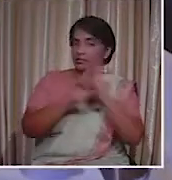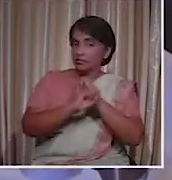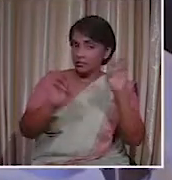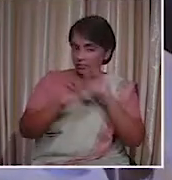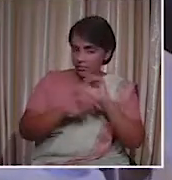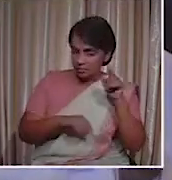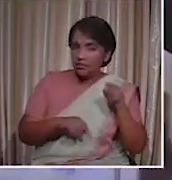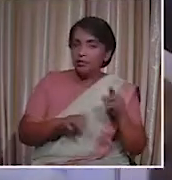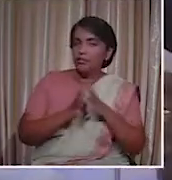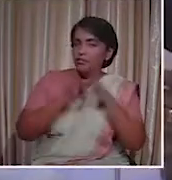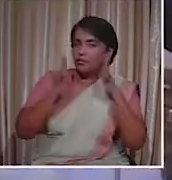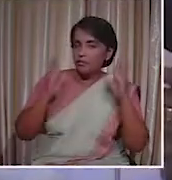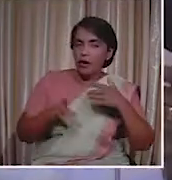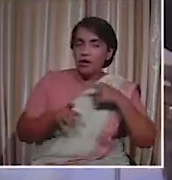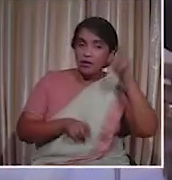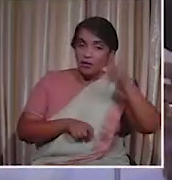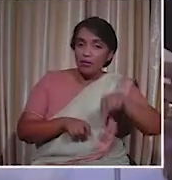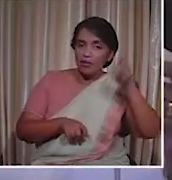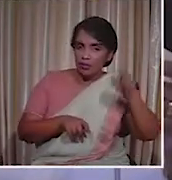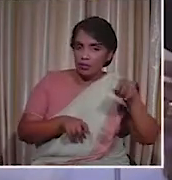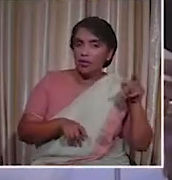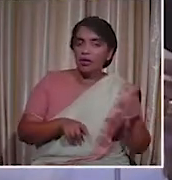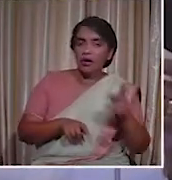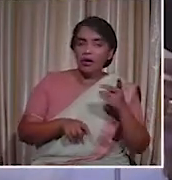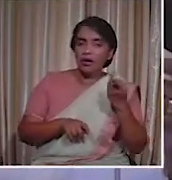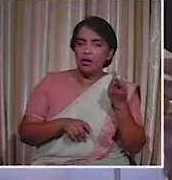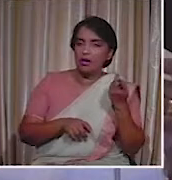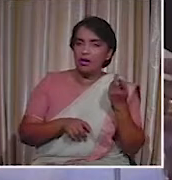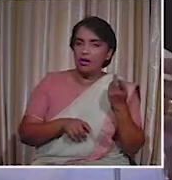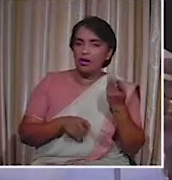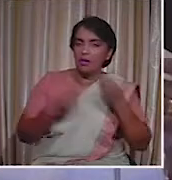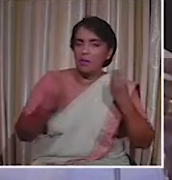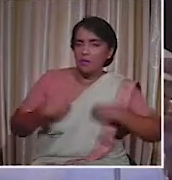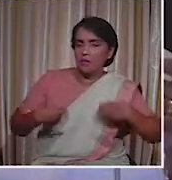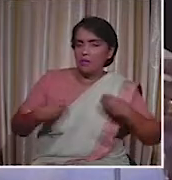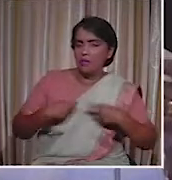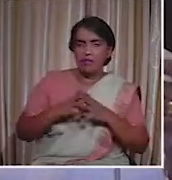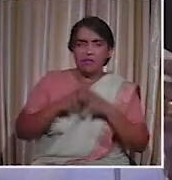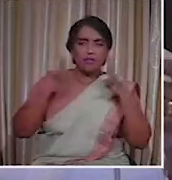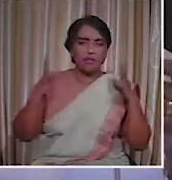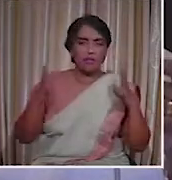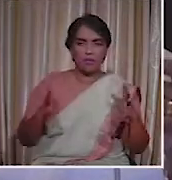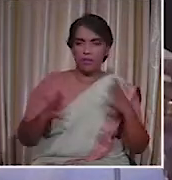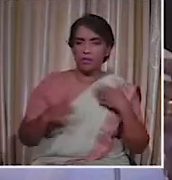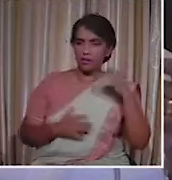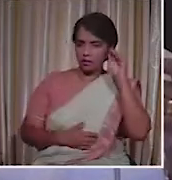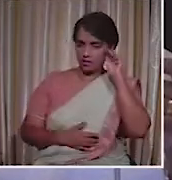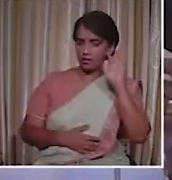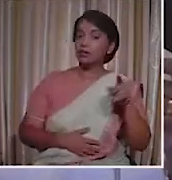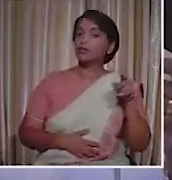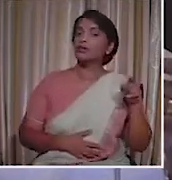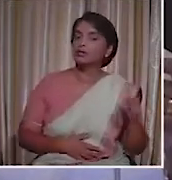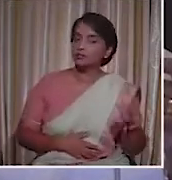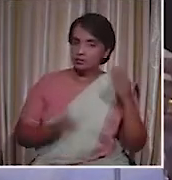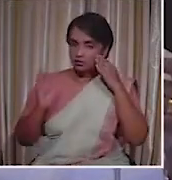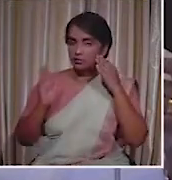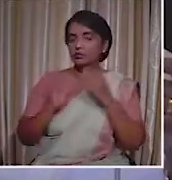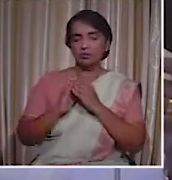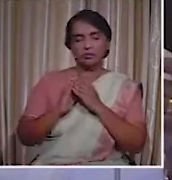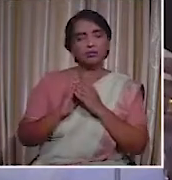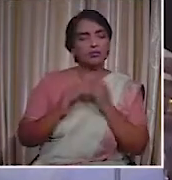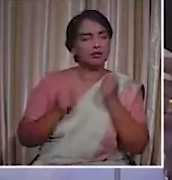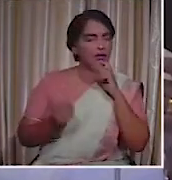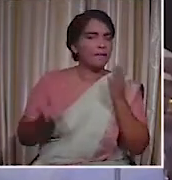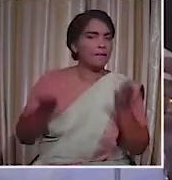කිරීමේදී බොහෝ අපේක්ෂකයන්ට අඩු පාඩු රාශියක් වාර්තා වී තිබෙනවා. ඒවා ගැන